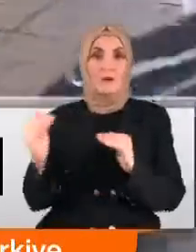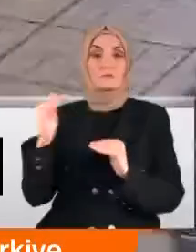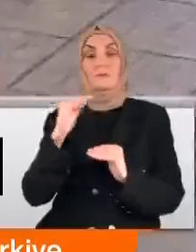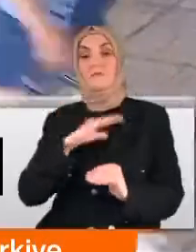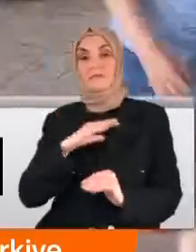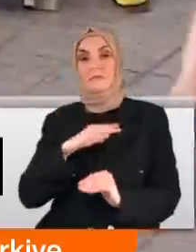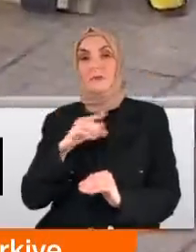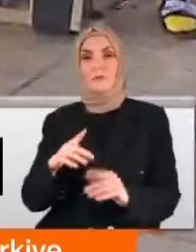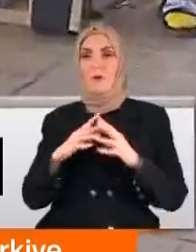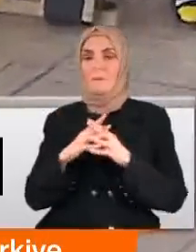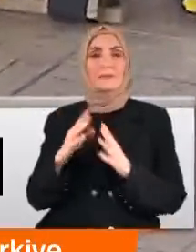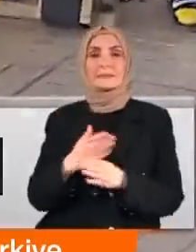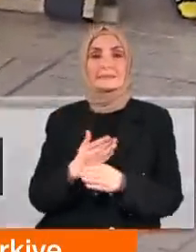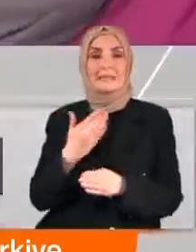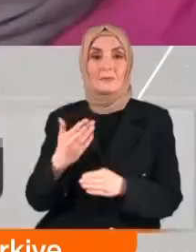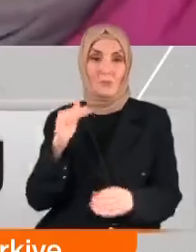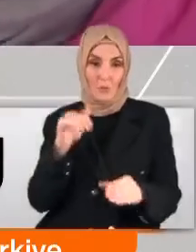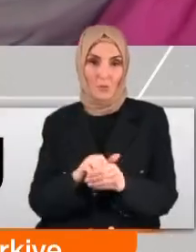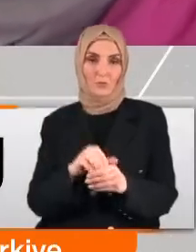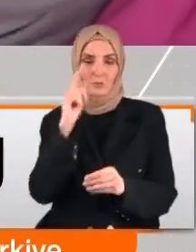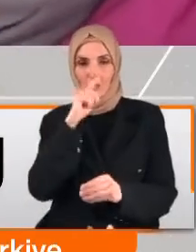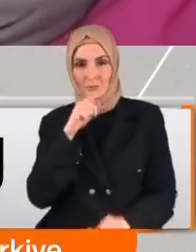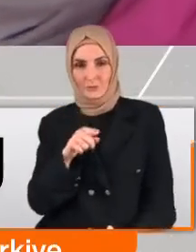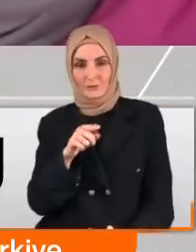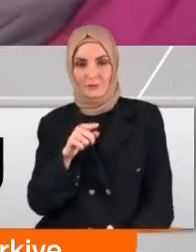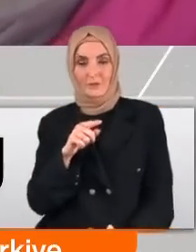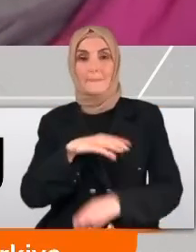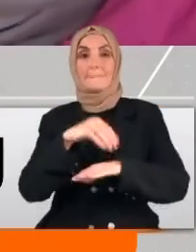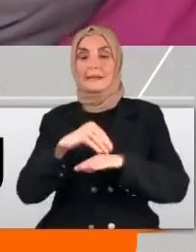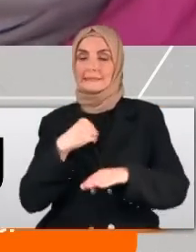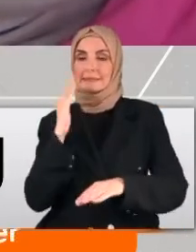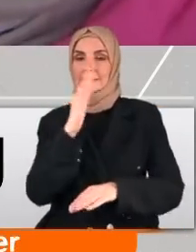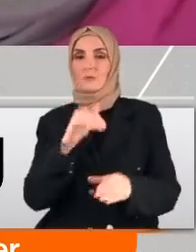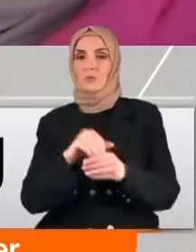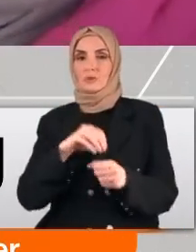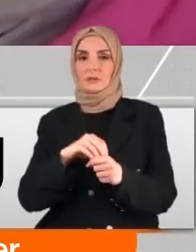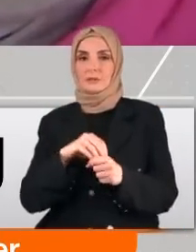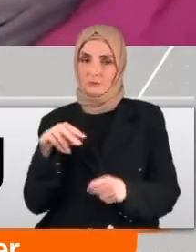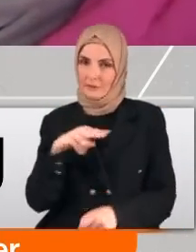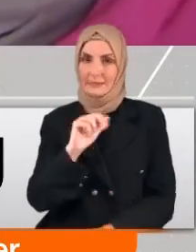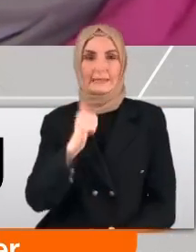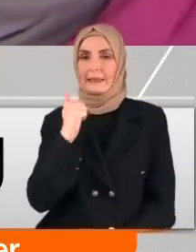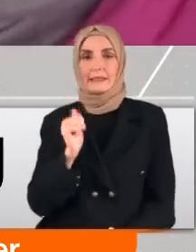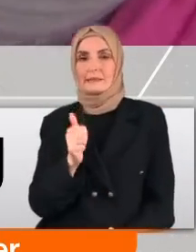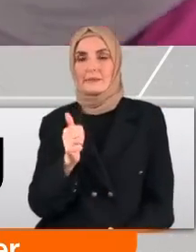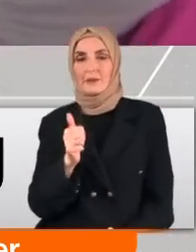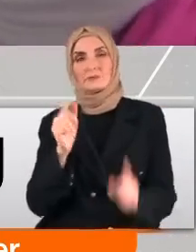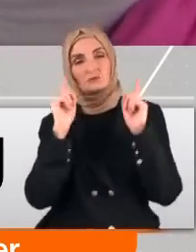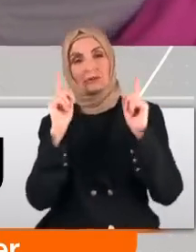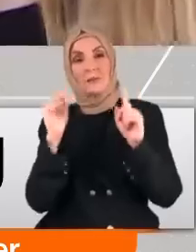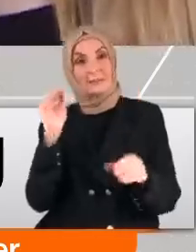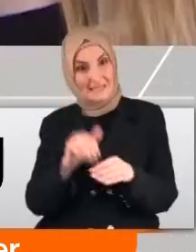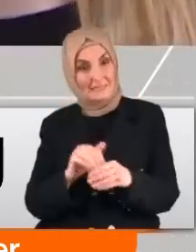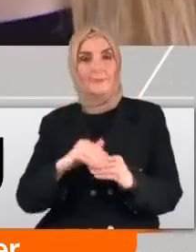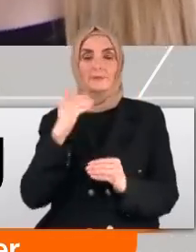asıl sebebi oy kullanma telaşı. Mardin'e gidiyorum. Niçin? Oy kullanmak için. Dönüş ne zaman? İnşallah seçimlerden